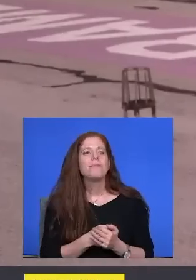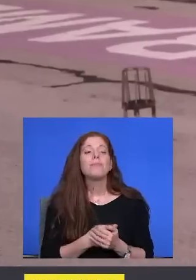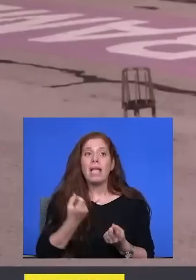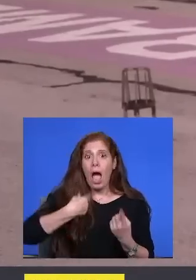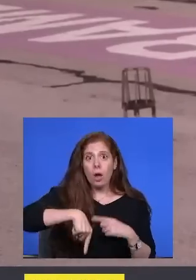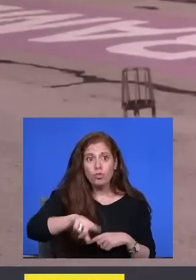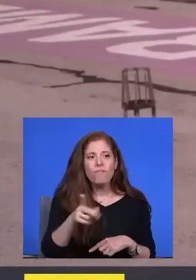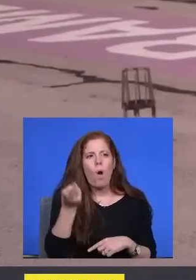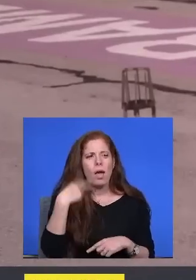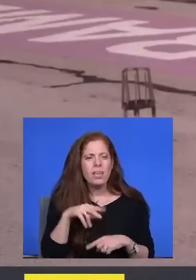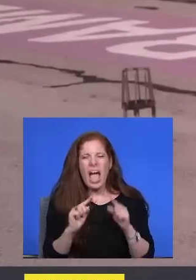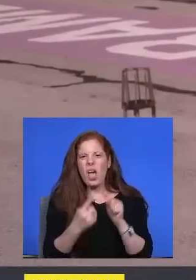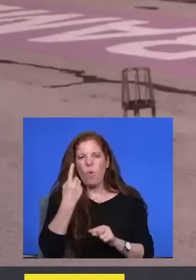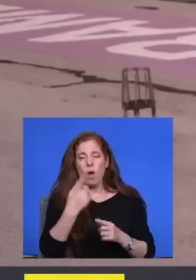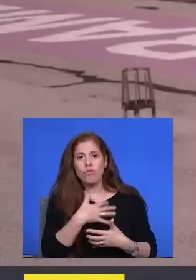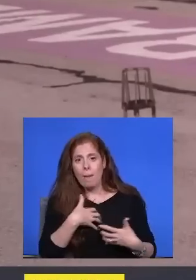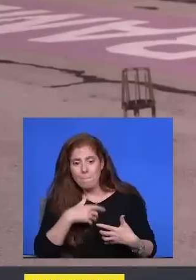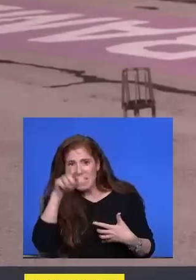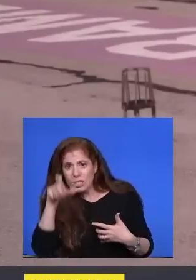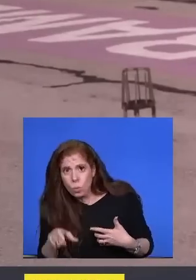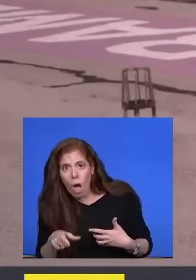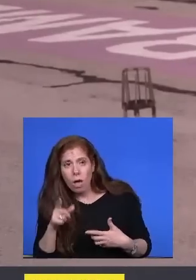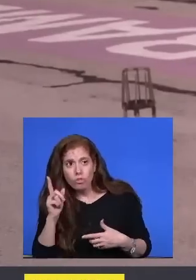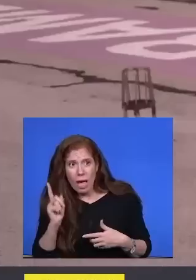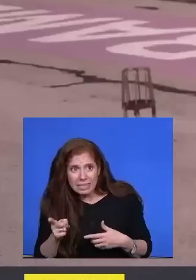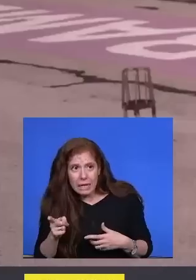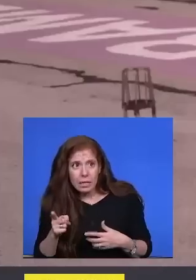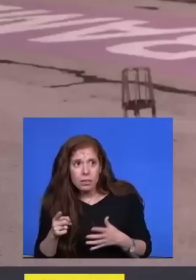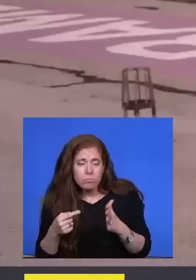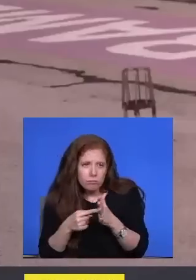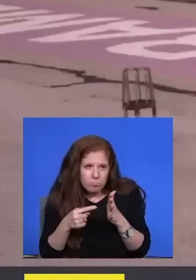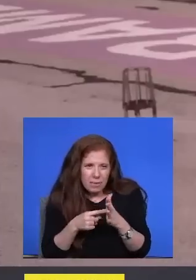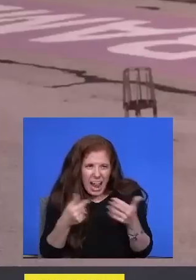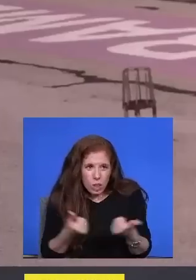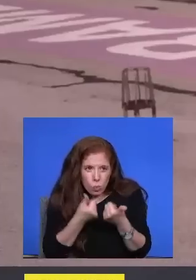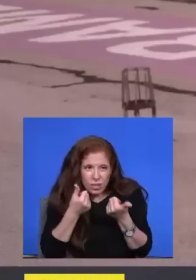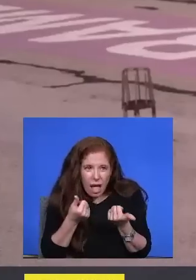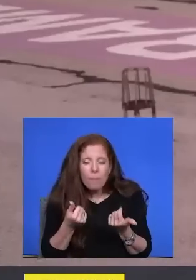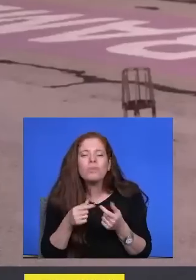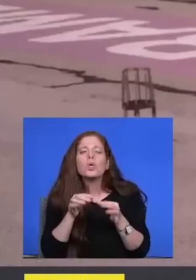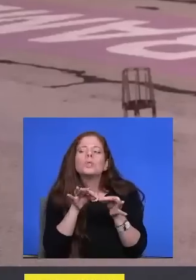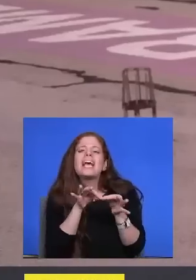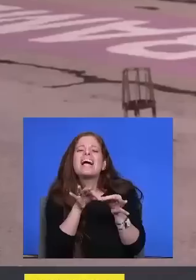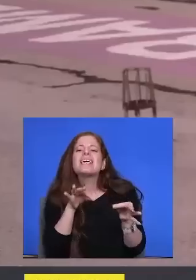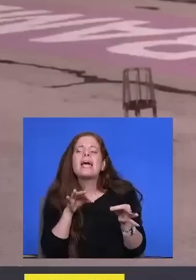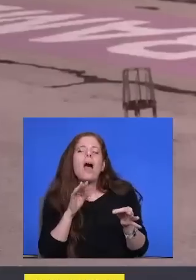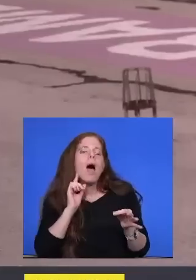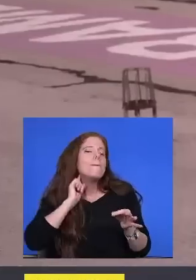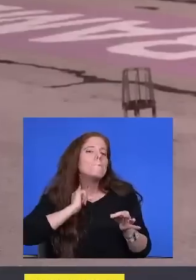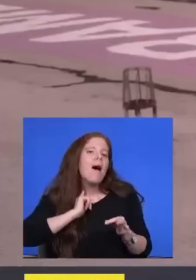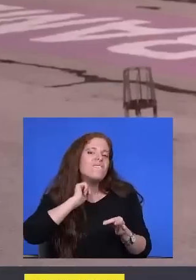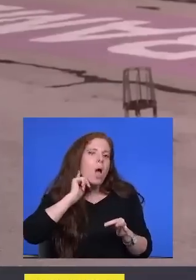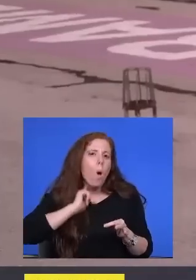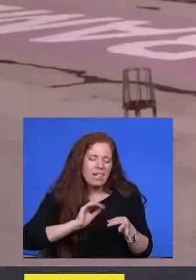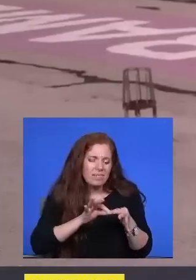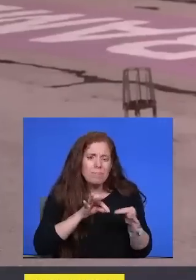איזה אירוע של פצוע שהיה צריך, כתוצאה מהתאונה שלו נוצר קרע באבי